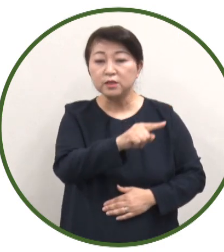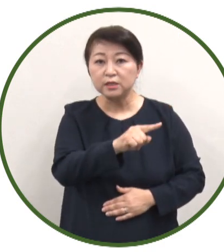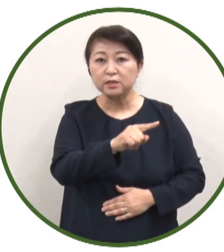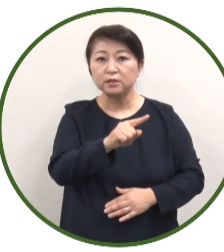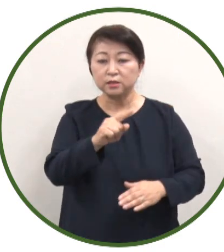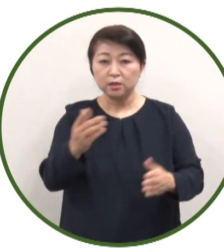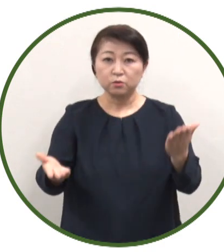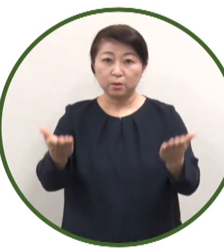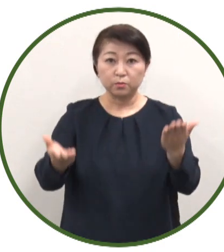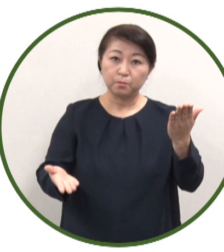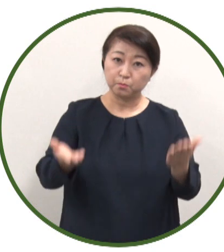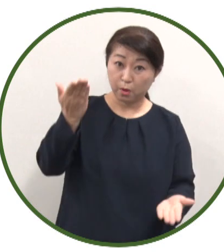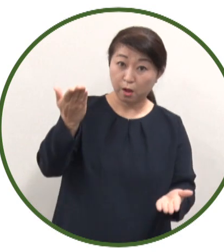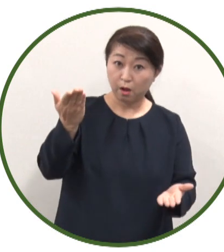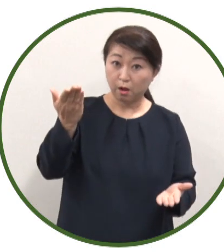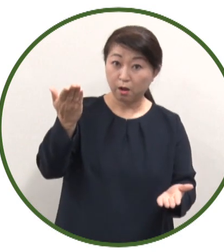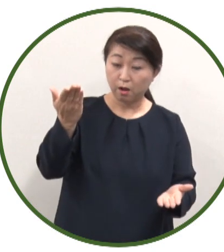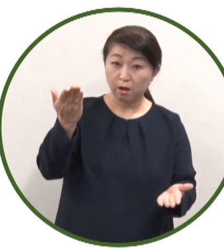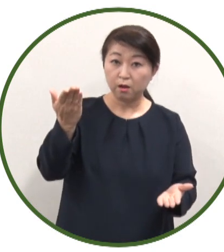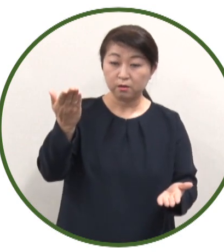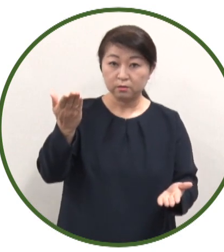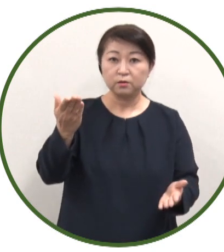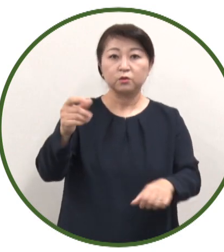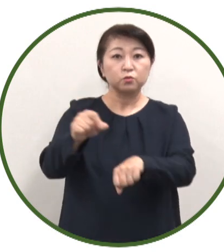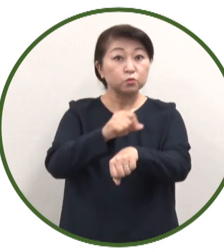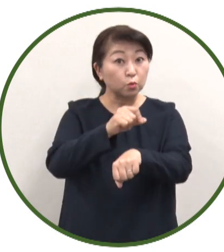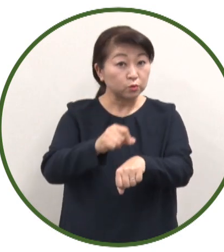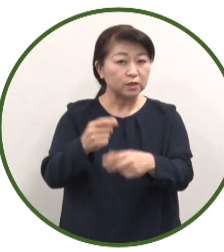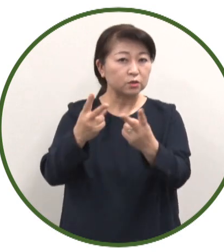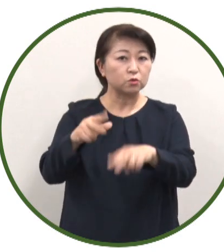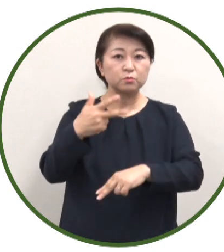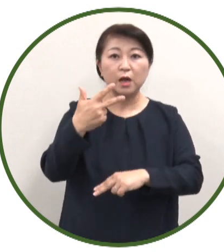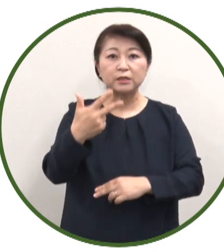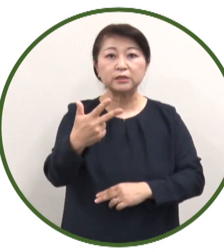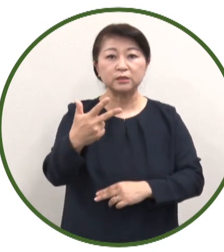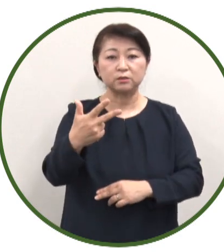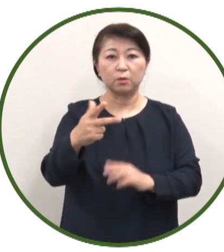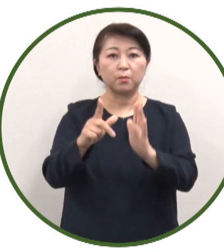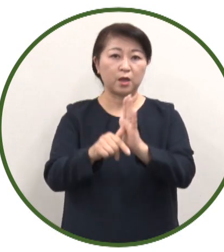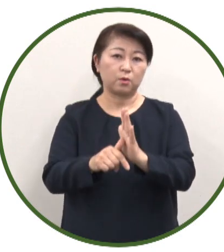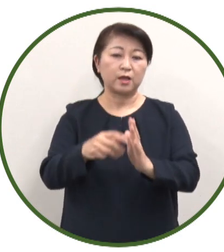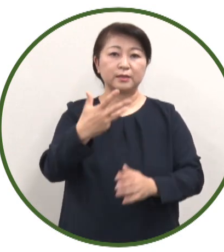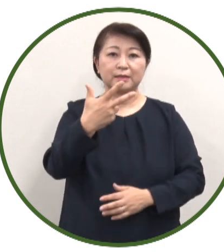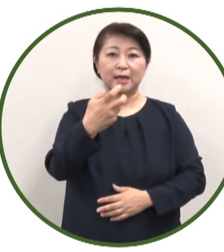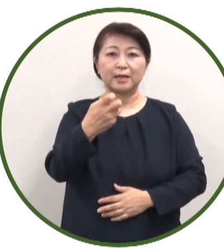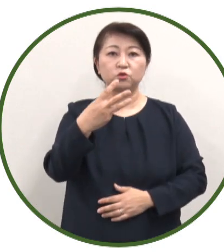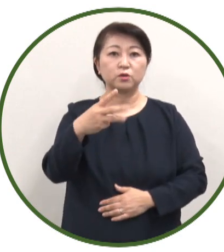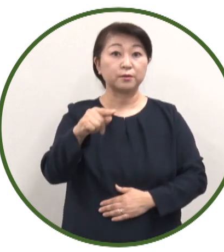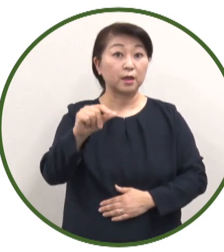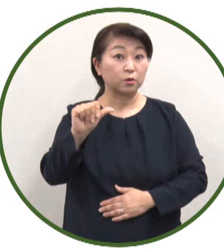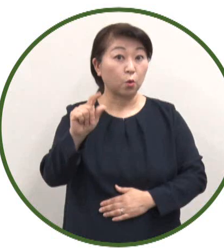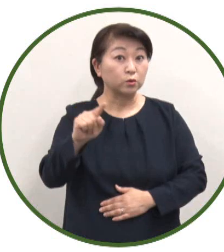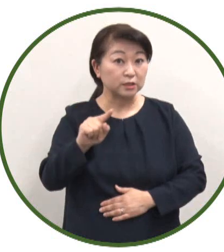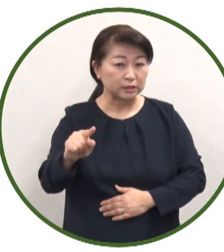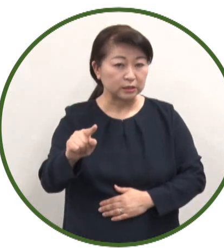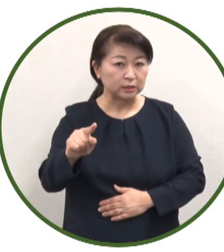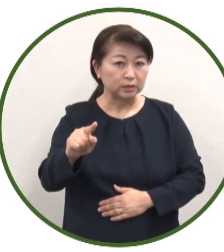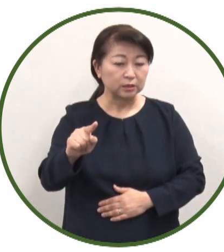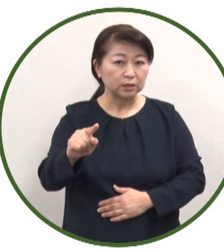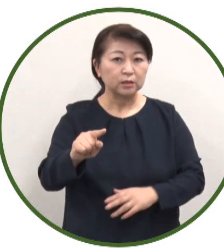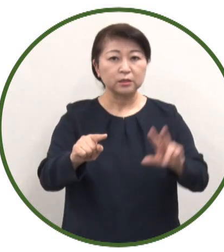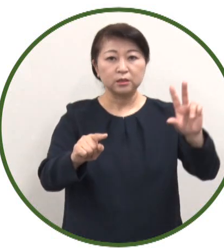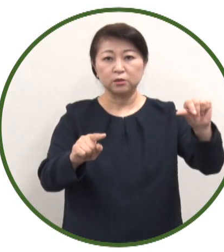超えております。特に広島市においては 73.5 となっておりまして、ステージ4の目